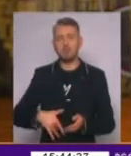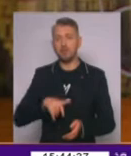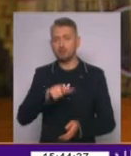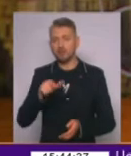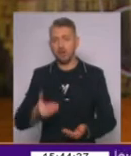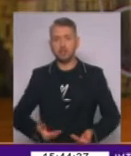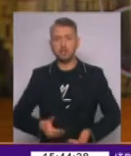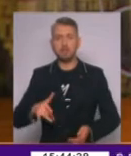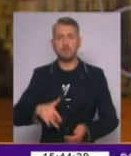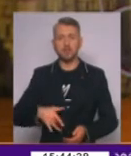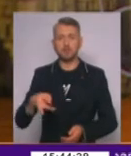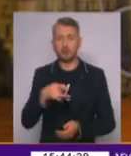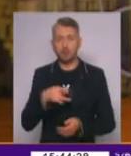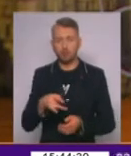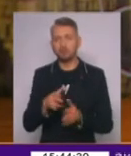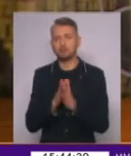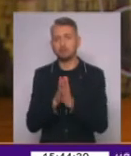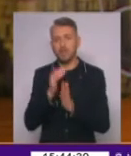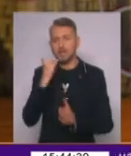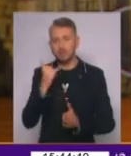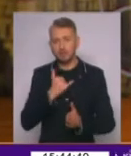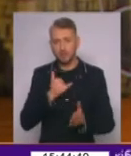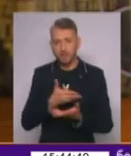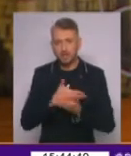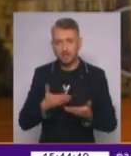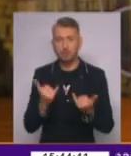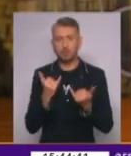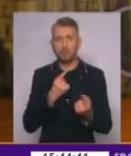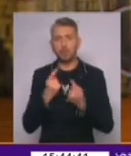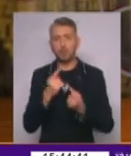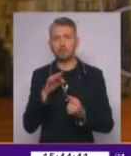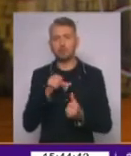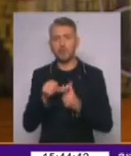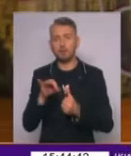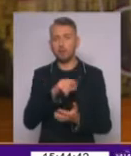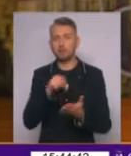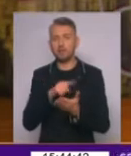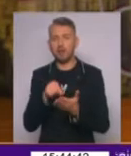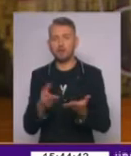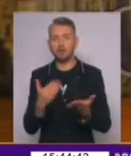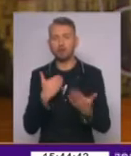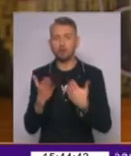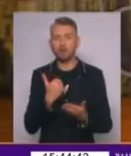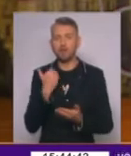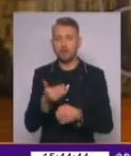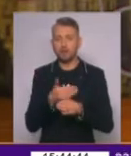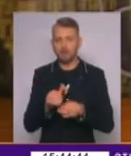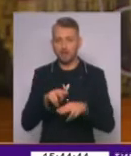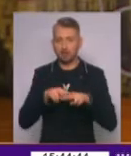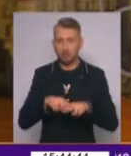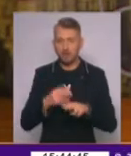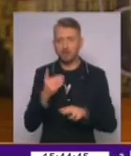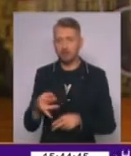жителі Печерського району, долучайтеся також до нашої розмови. Сьогодні ми говоримо саме про питання, які стосуються вашої частини столиці, саме